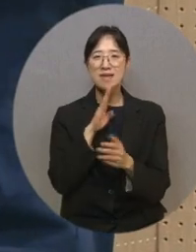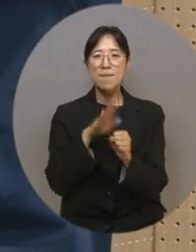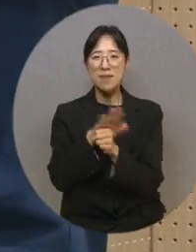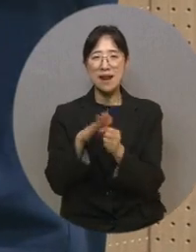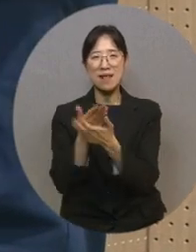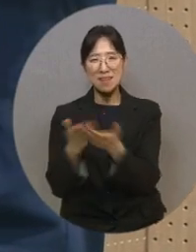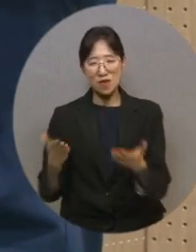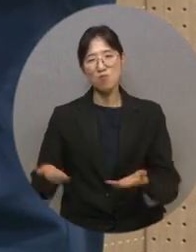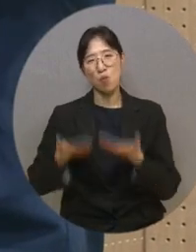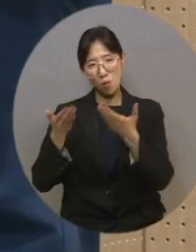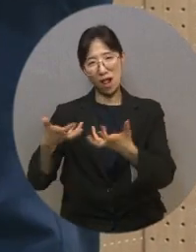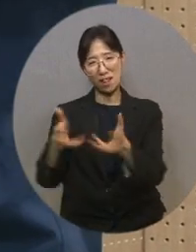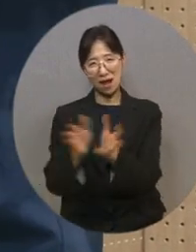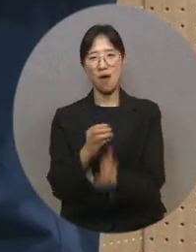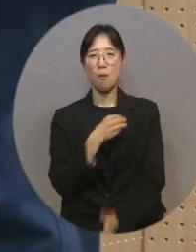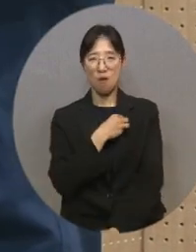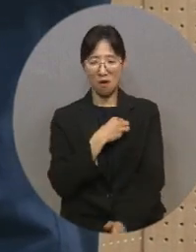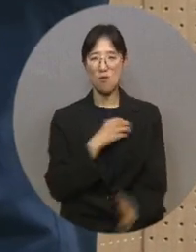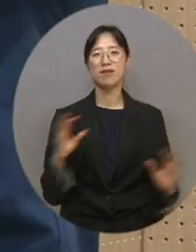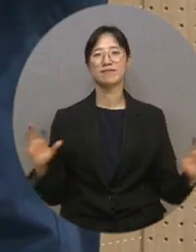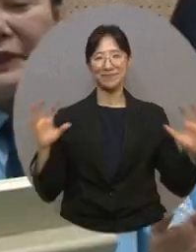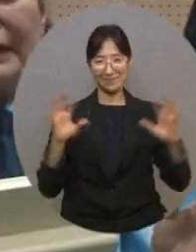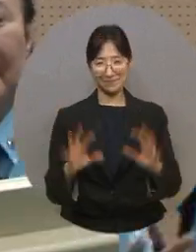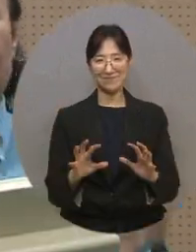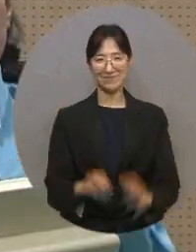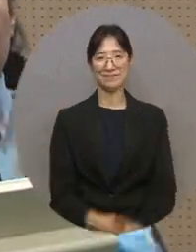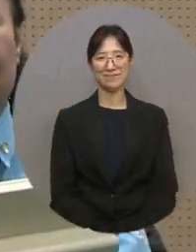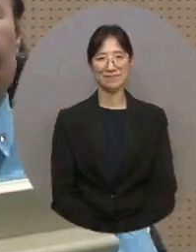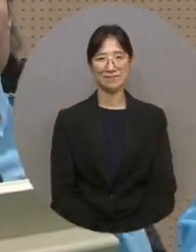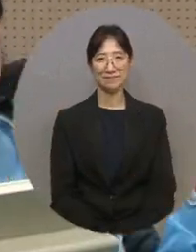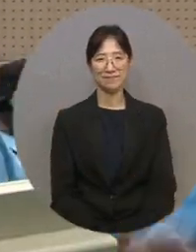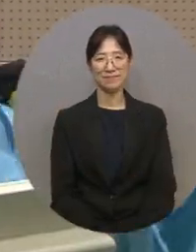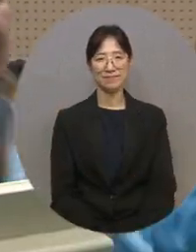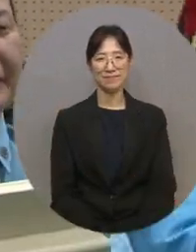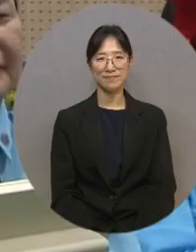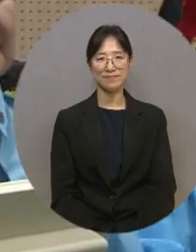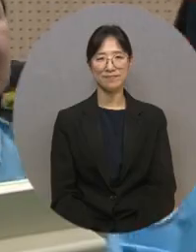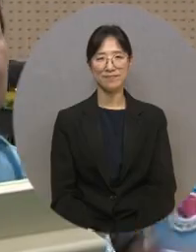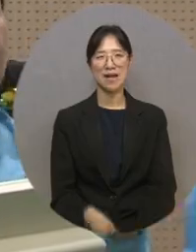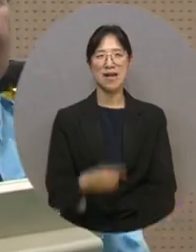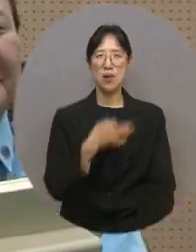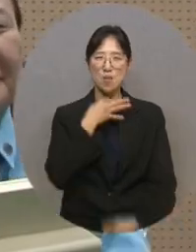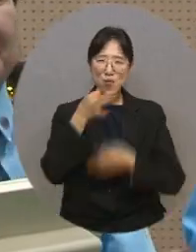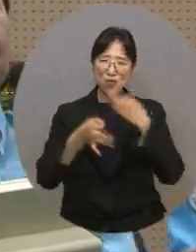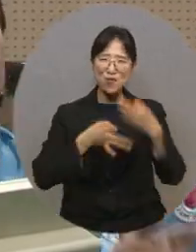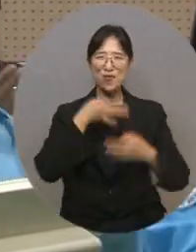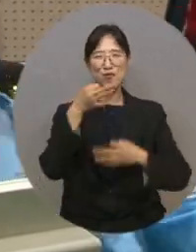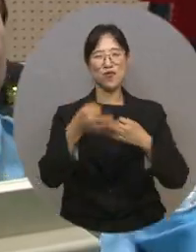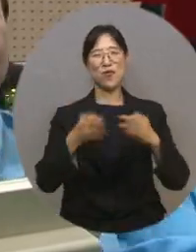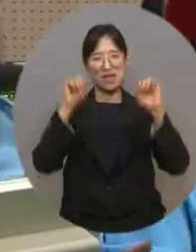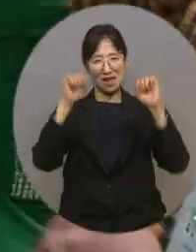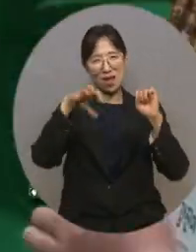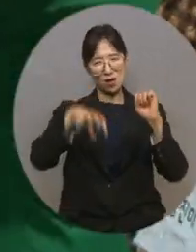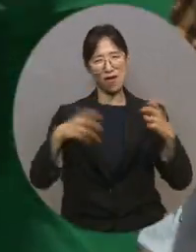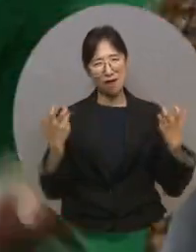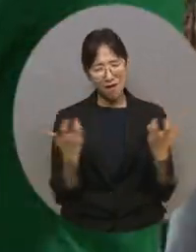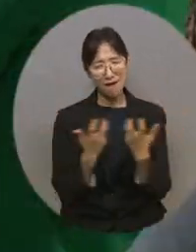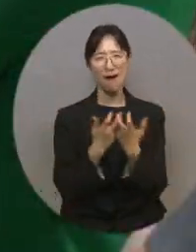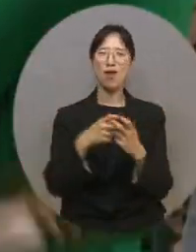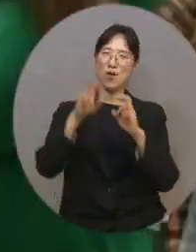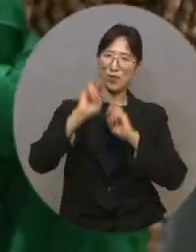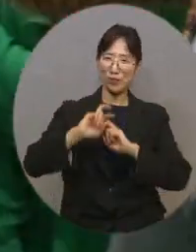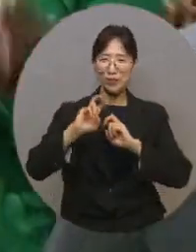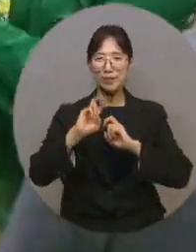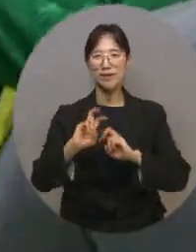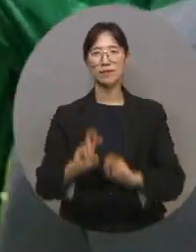참사랑 나눔봉사단 회원들이 자리를 함께 채웠습니다. 힘찬 목소리로 체육관을 가득 채우며 노래를